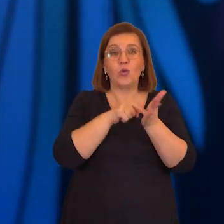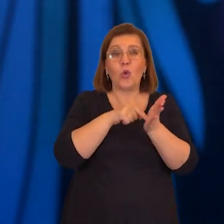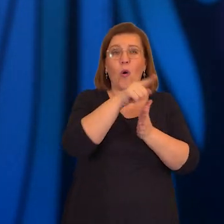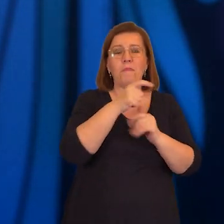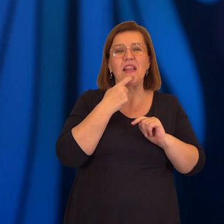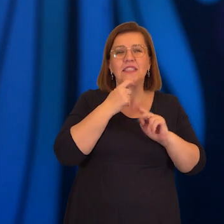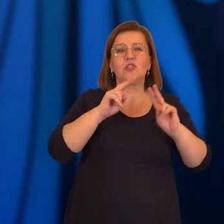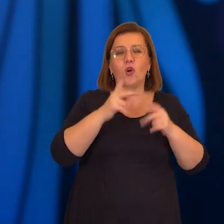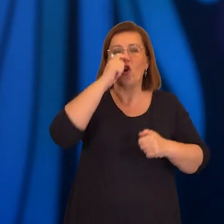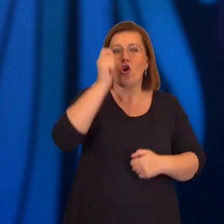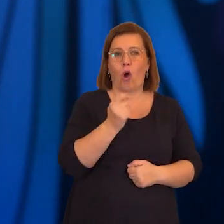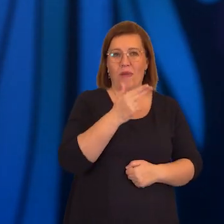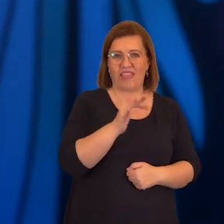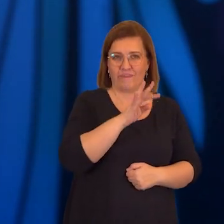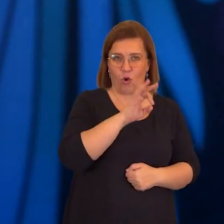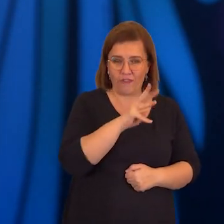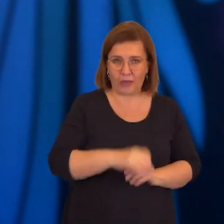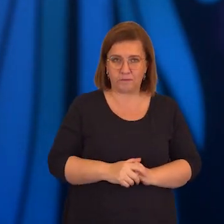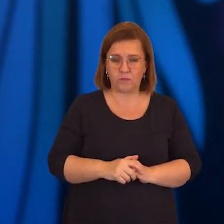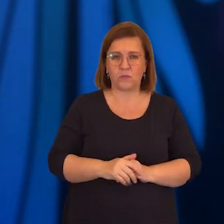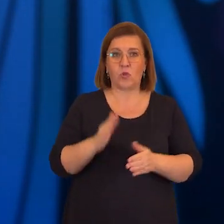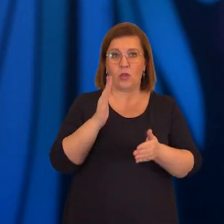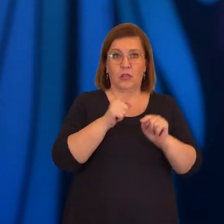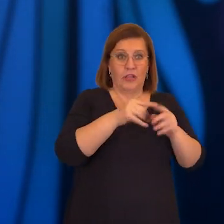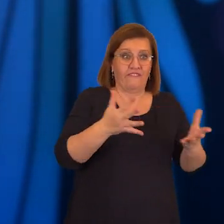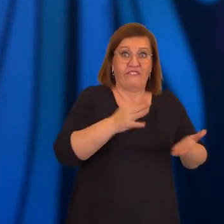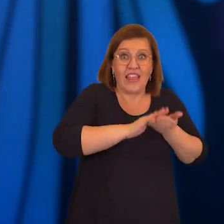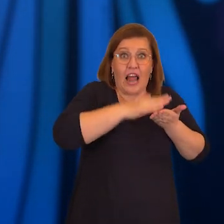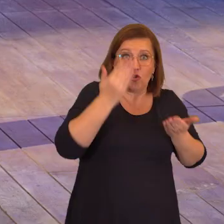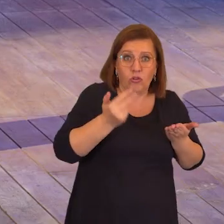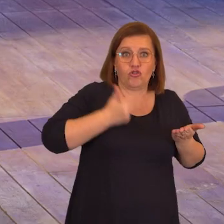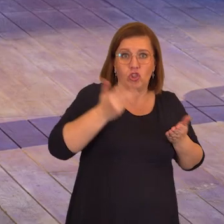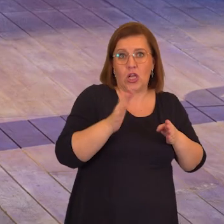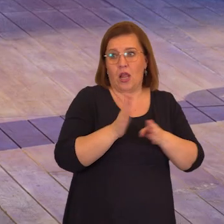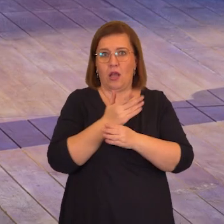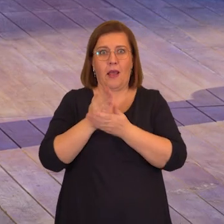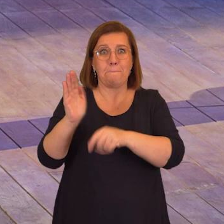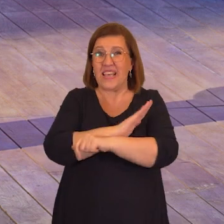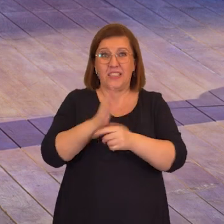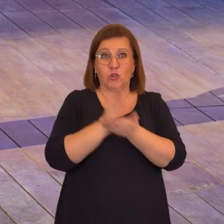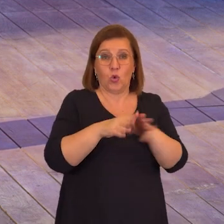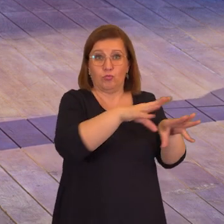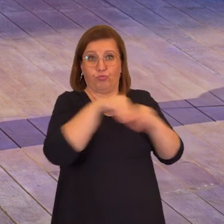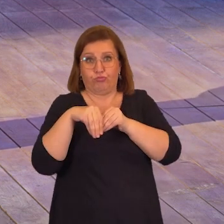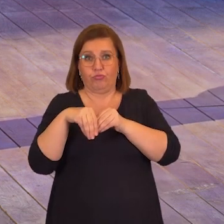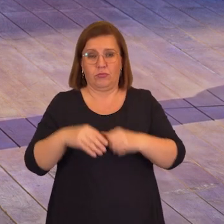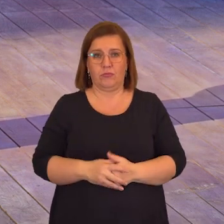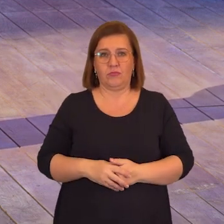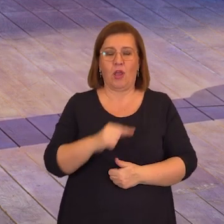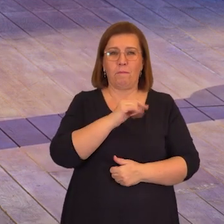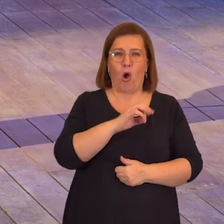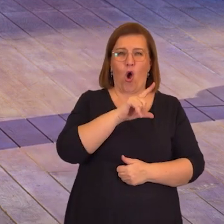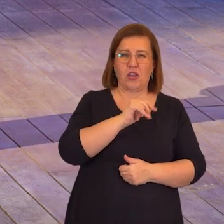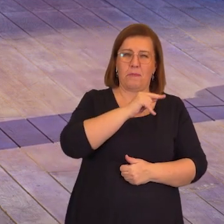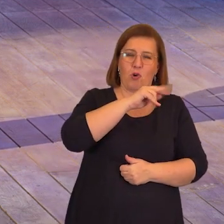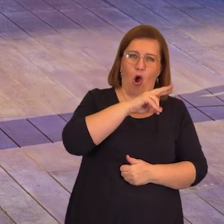naftowej, zostały zaadoptowane przez biznes już 3 lata po tym, jak zostały wynalezione. Polipropylen i polietylen, bo to o nich